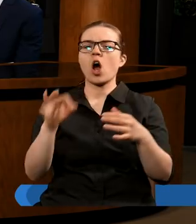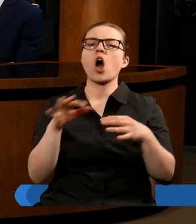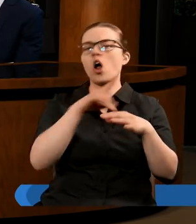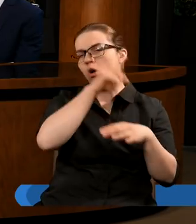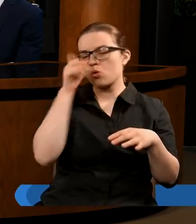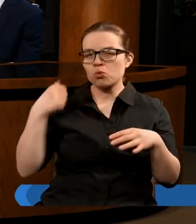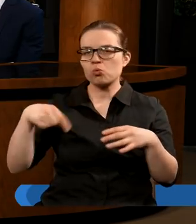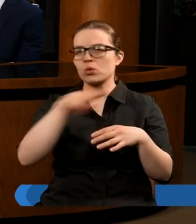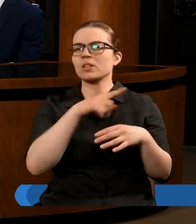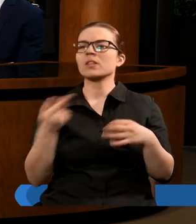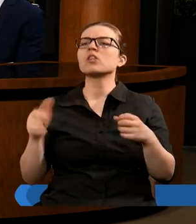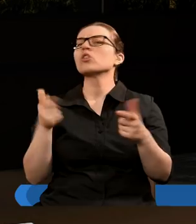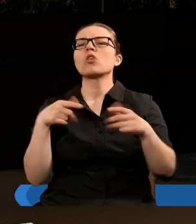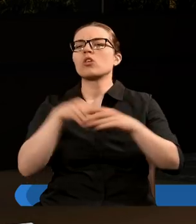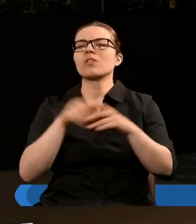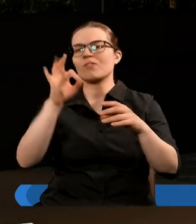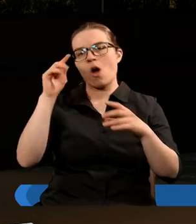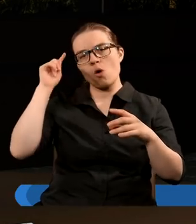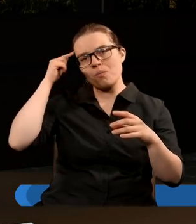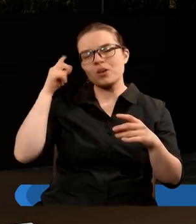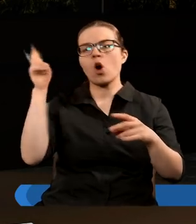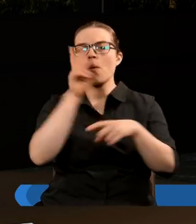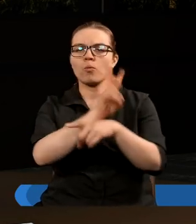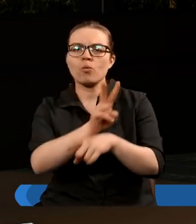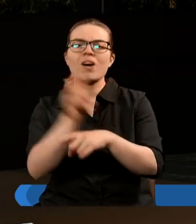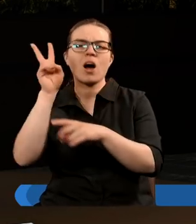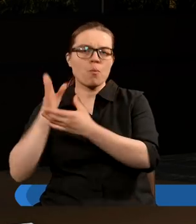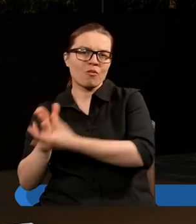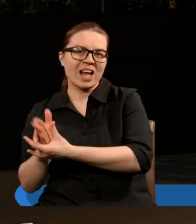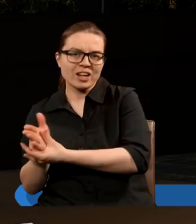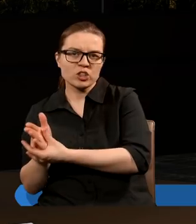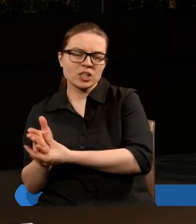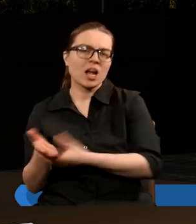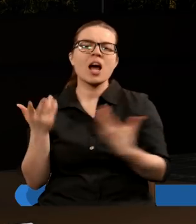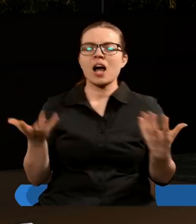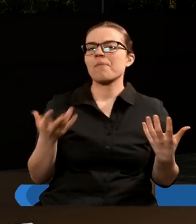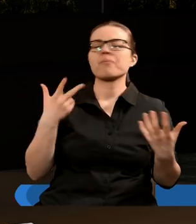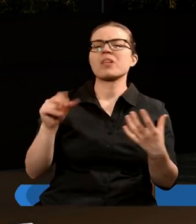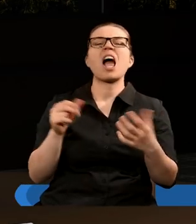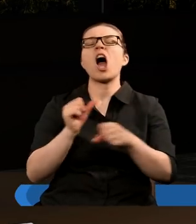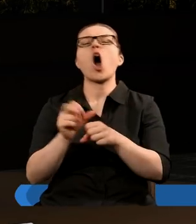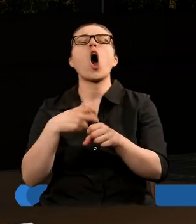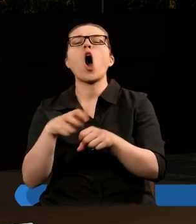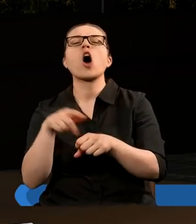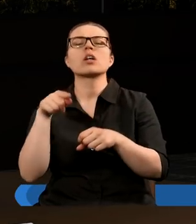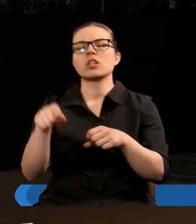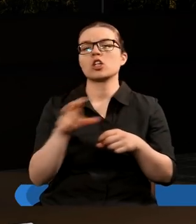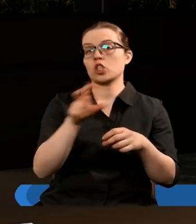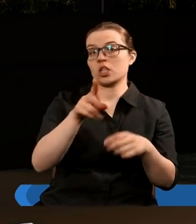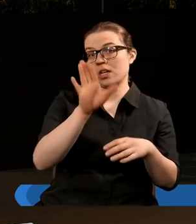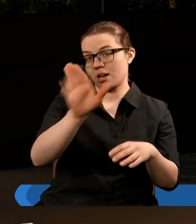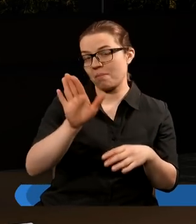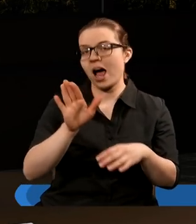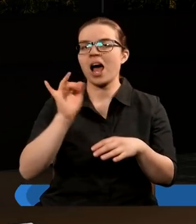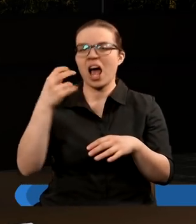ludzi, o to, co się dzieje w twoim umyśle, komu ufasz, komu wierzysz, a nie tyczy się o to, czy będziesz miał